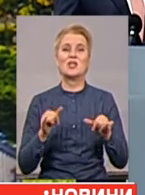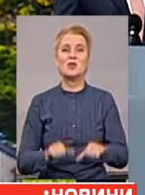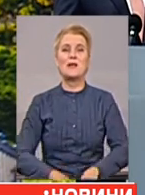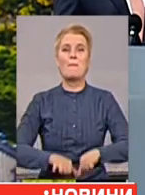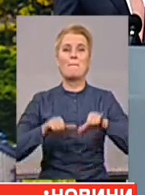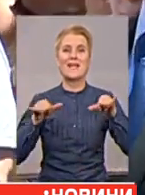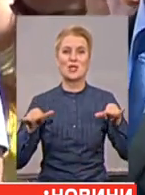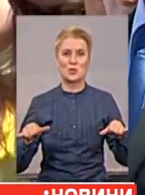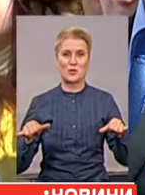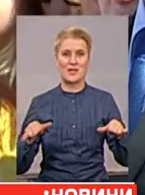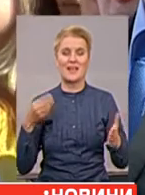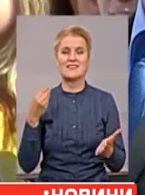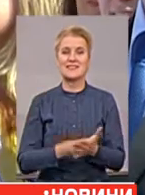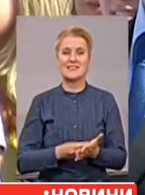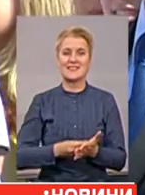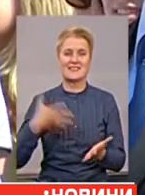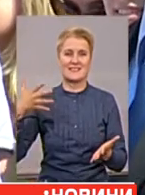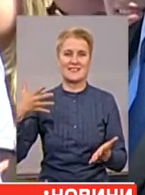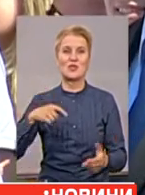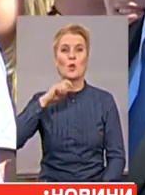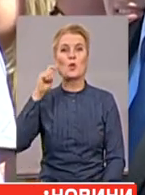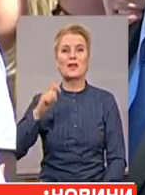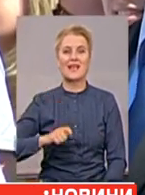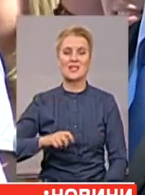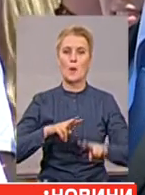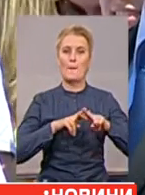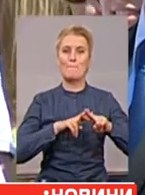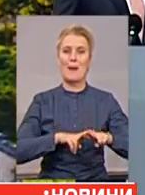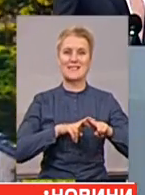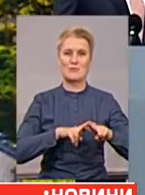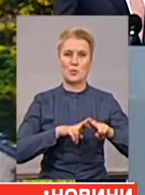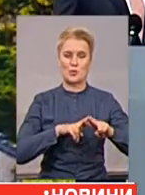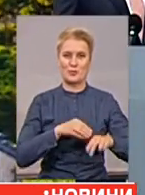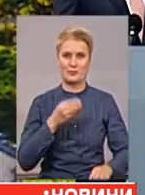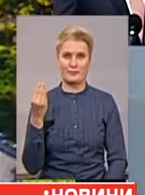збільшує цінність українського паспорту.